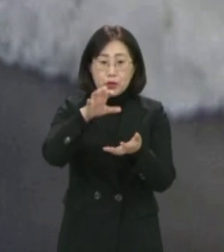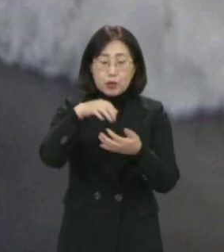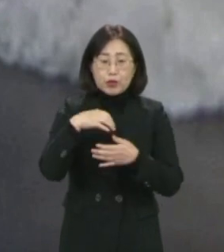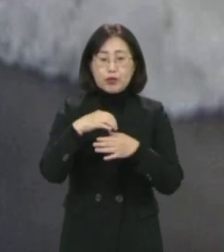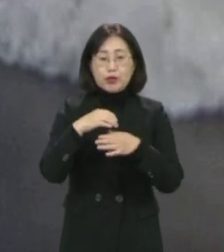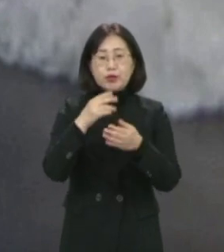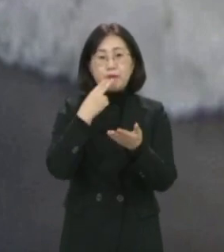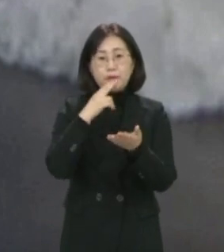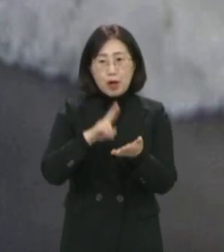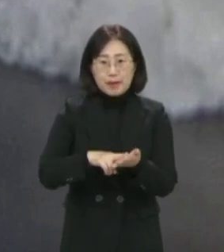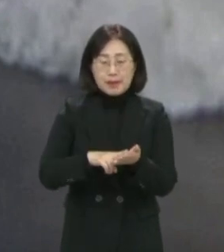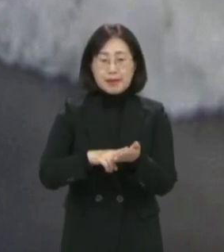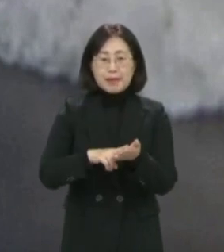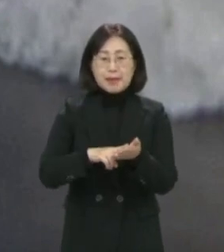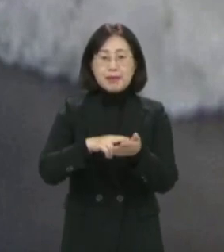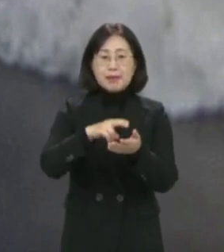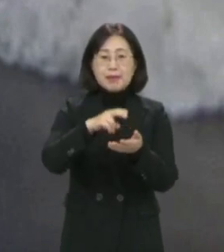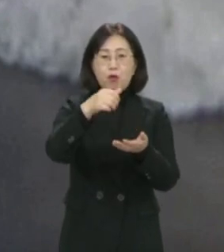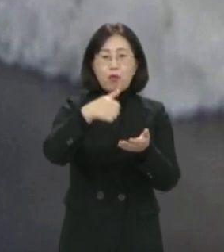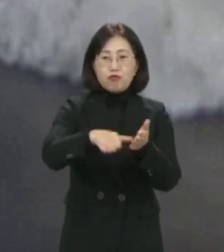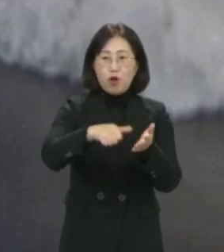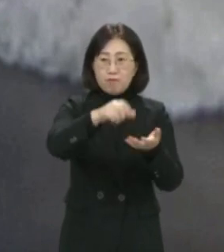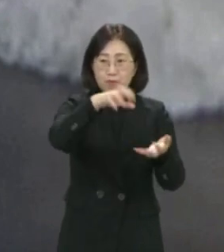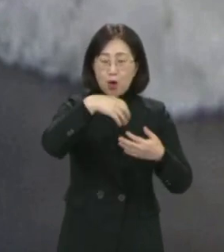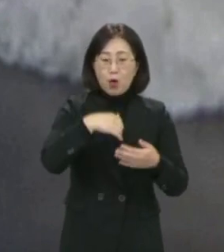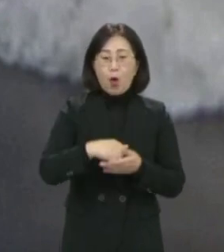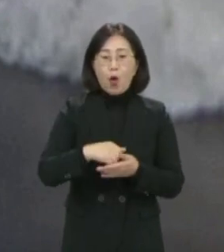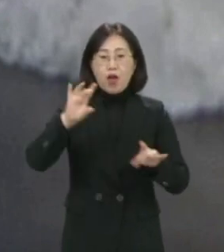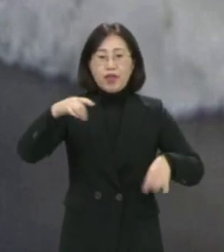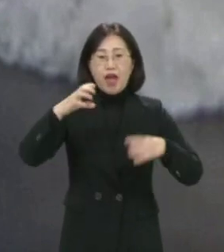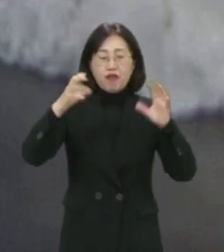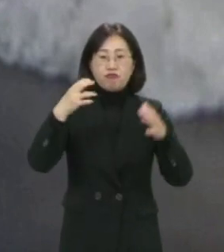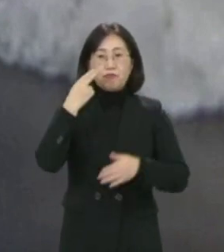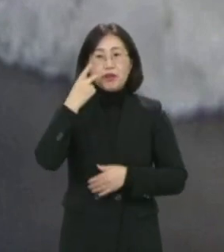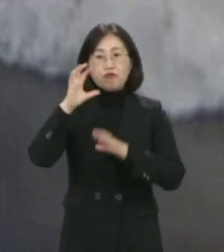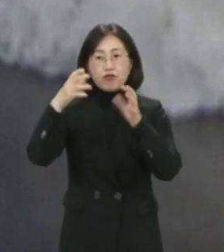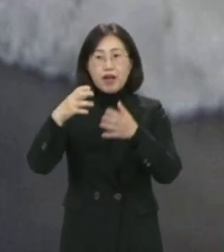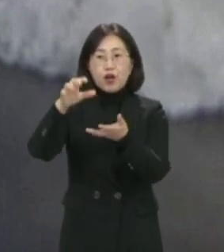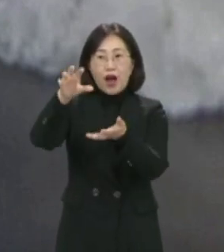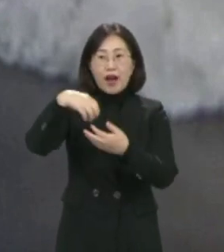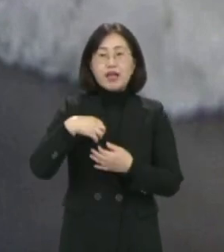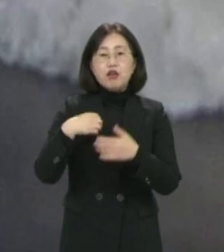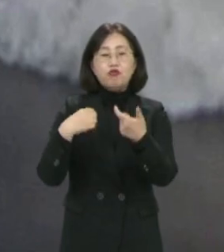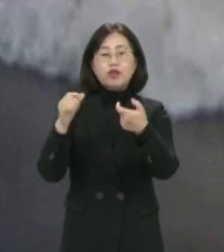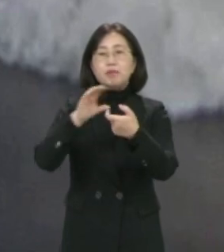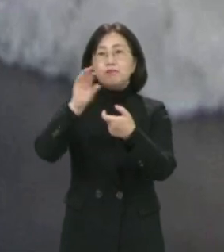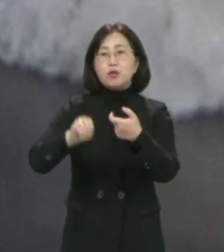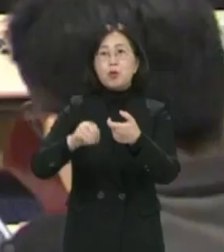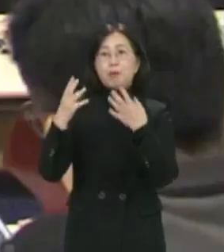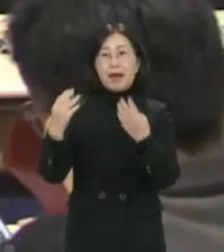우편과 특송화물을 통해 이루어졌고 태국과 미국에서 온 마약이 60%를 차지했습니다.